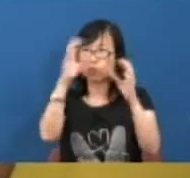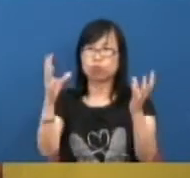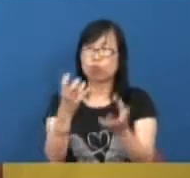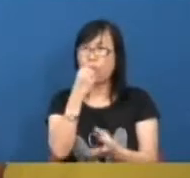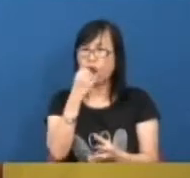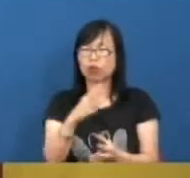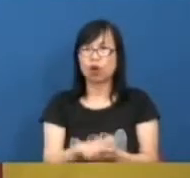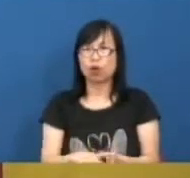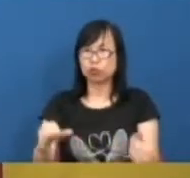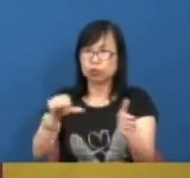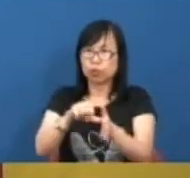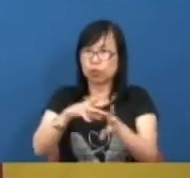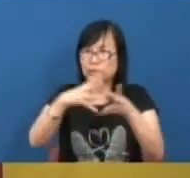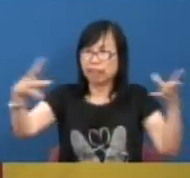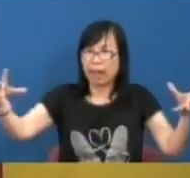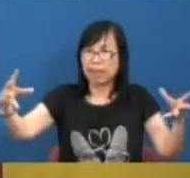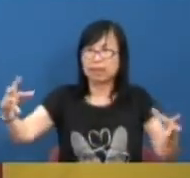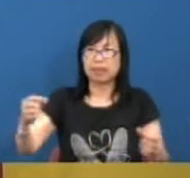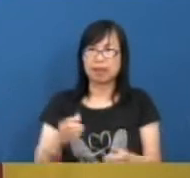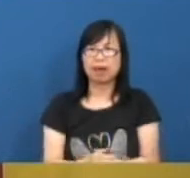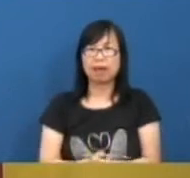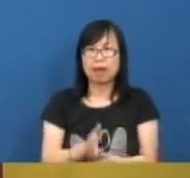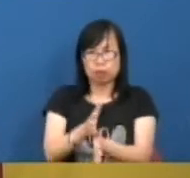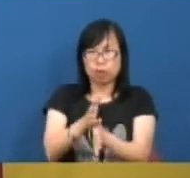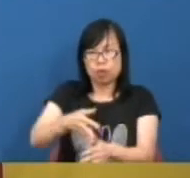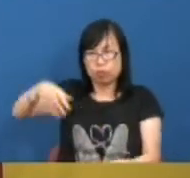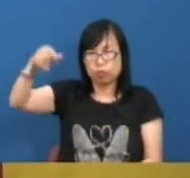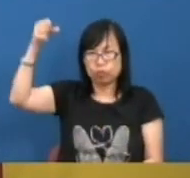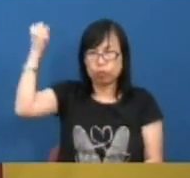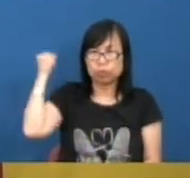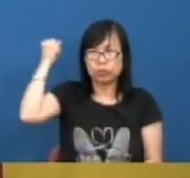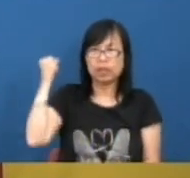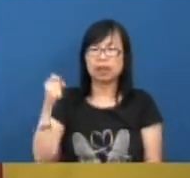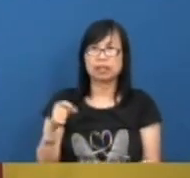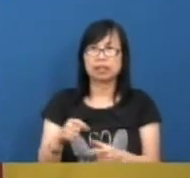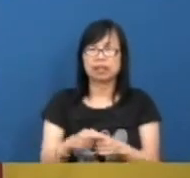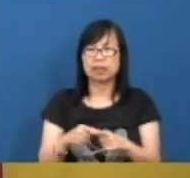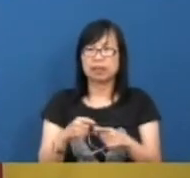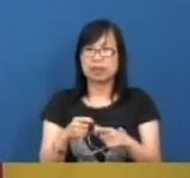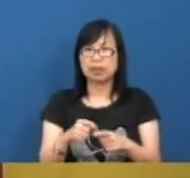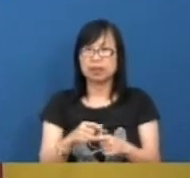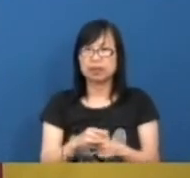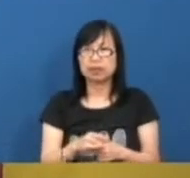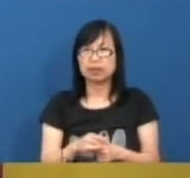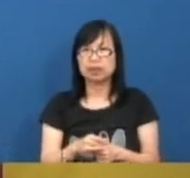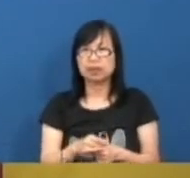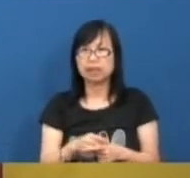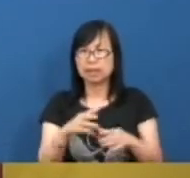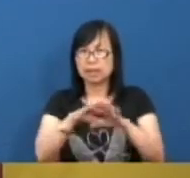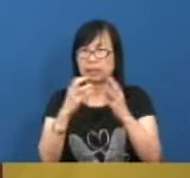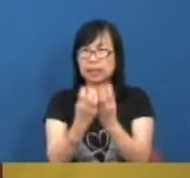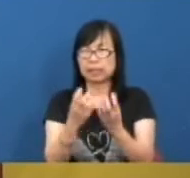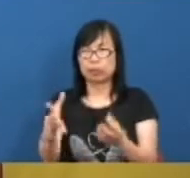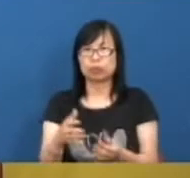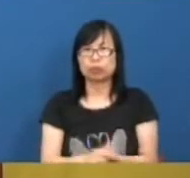通嘅公共嘅即係公營機構，點解仍然喺一個咁龐大嘅盈利